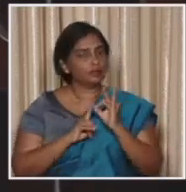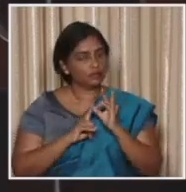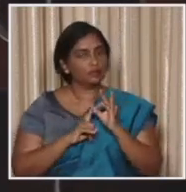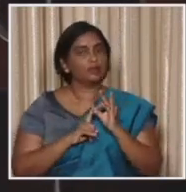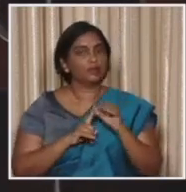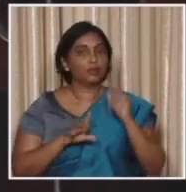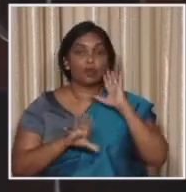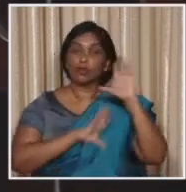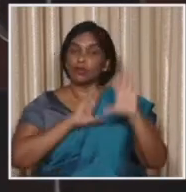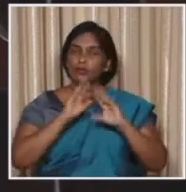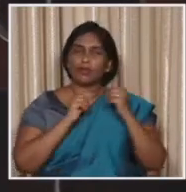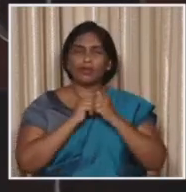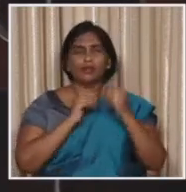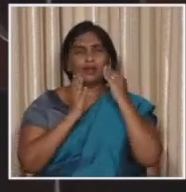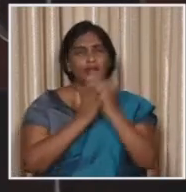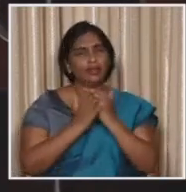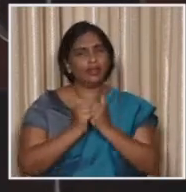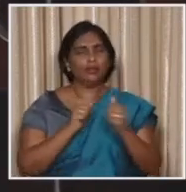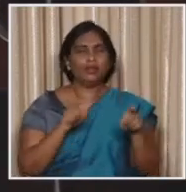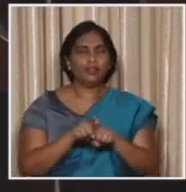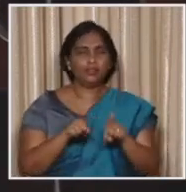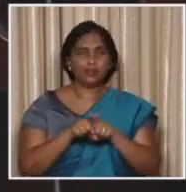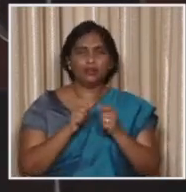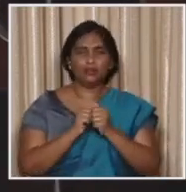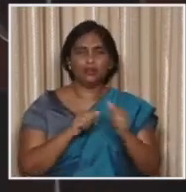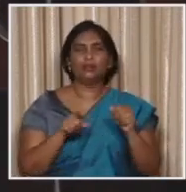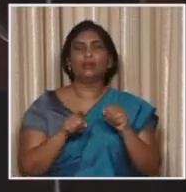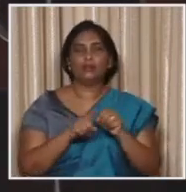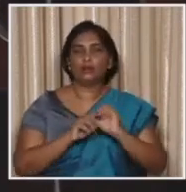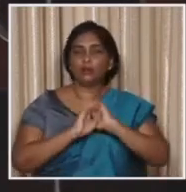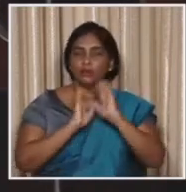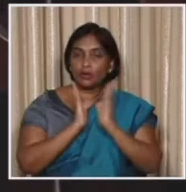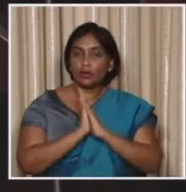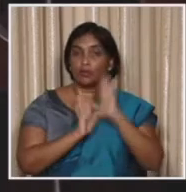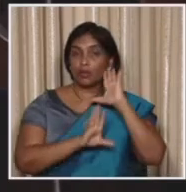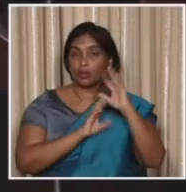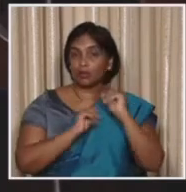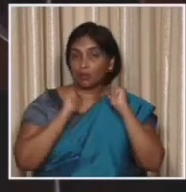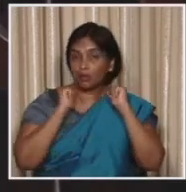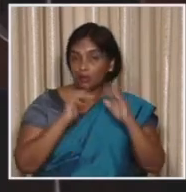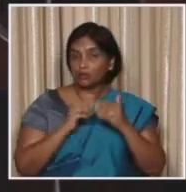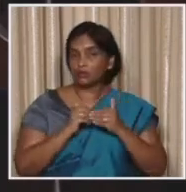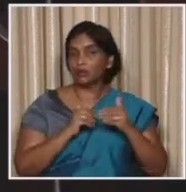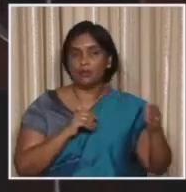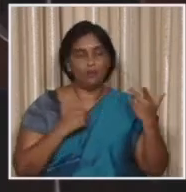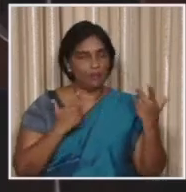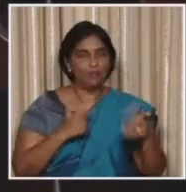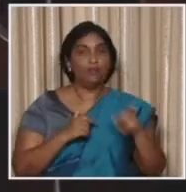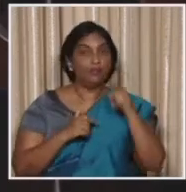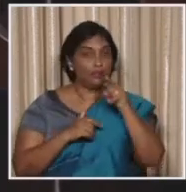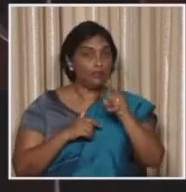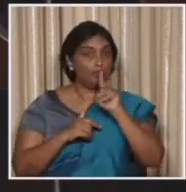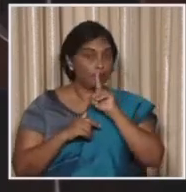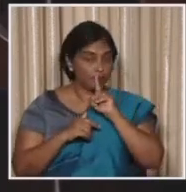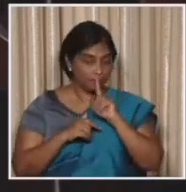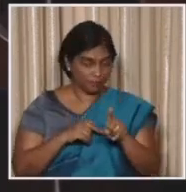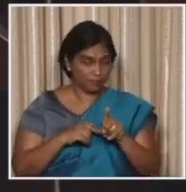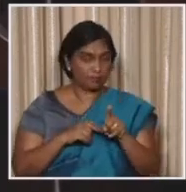මේ තොරතුරු පද්ධතිය සෞඛ්‍ය අමාත්‍යංශයේ සතුව නිසි දත්ත කොයි වෙලාවකවත් නැහැ. දැන් ඔබතුමා ගිහිල්ලා ඇහුවොත්